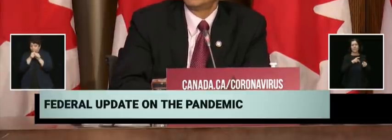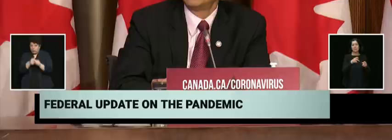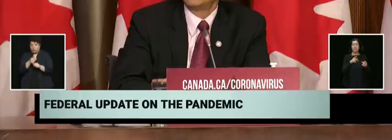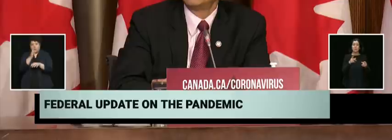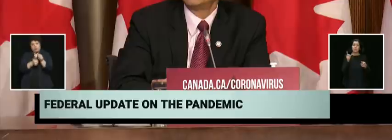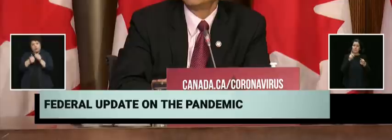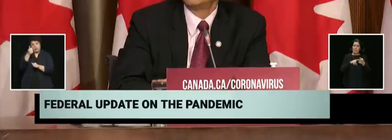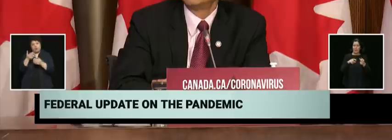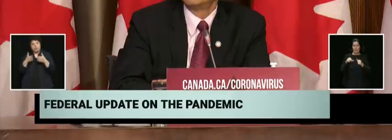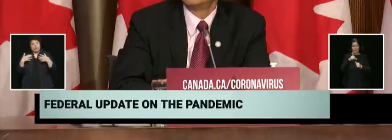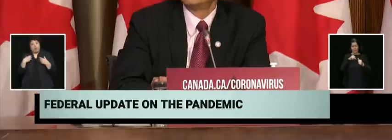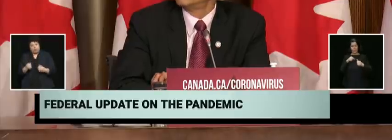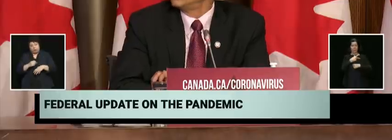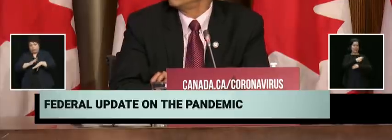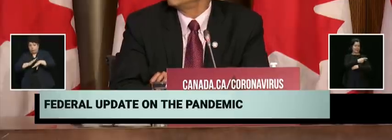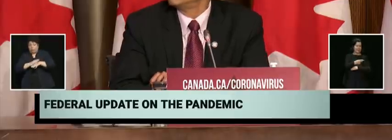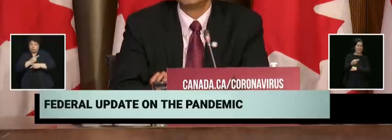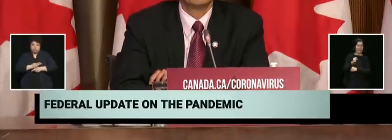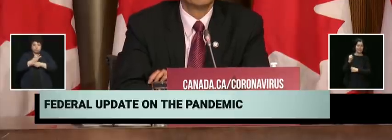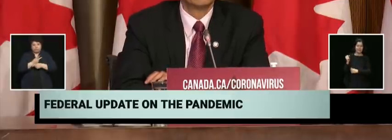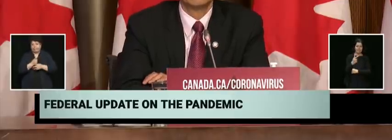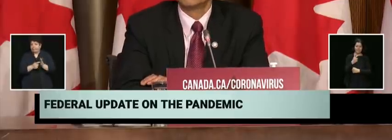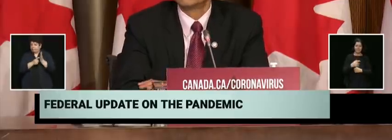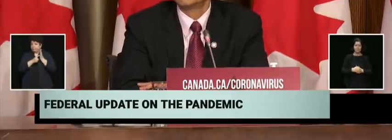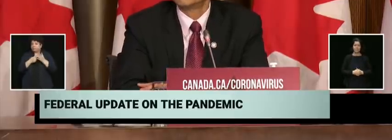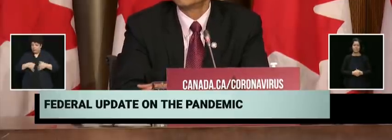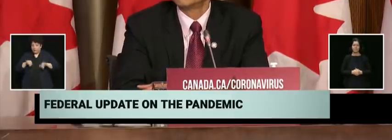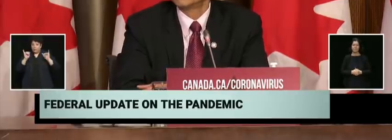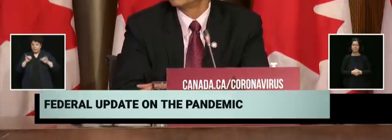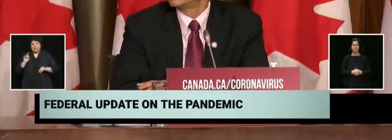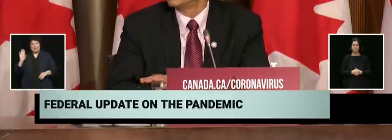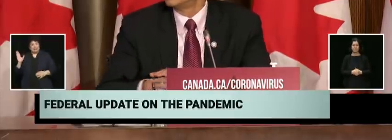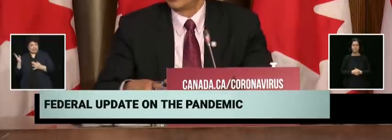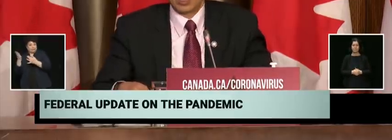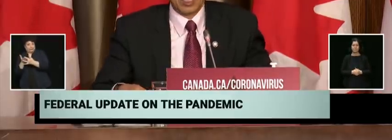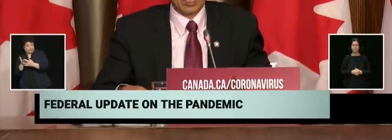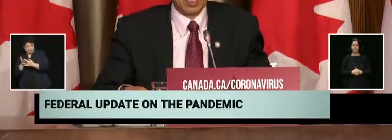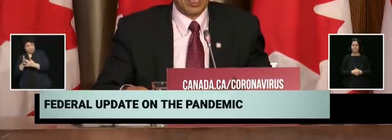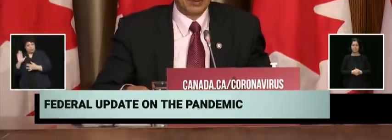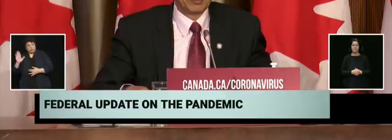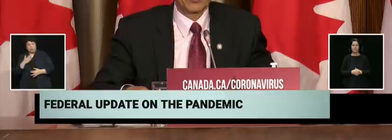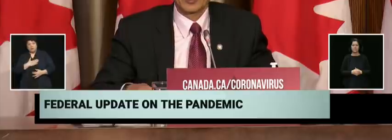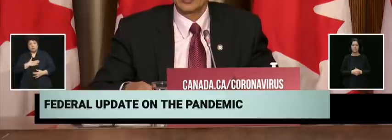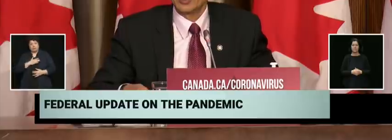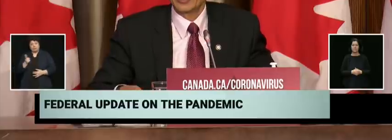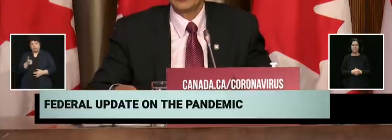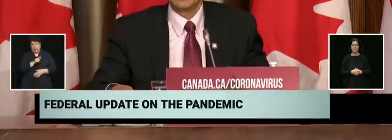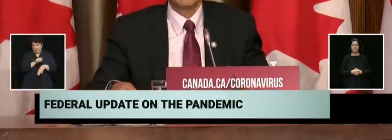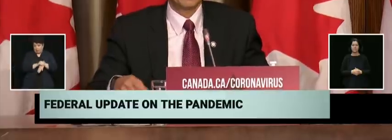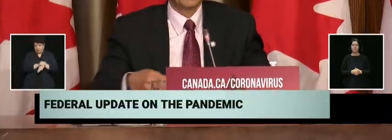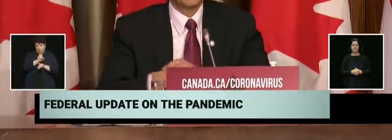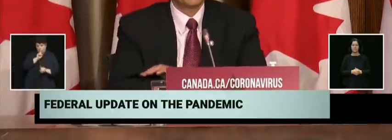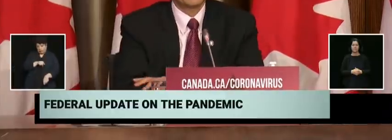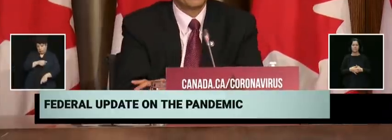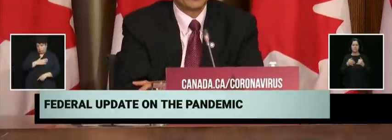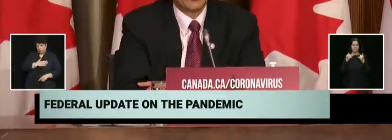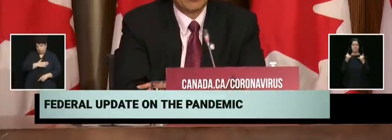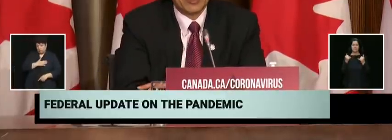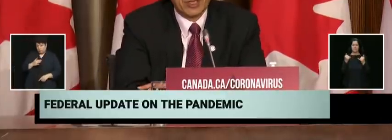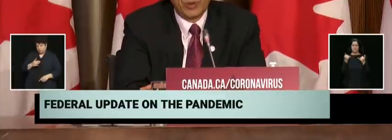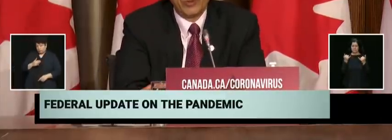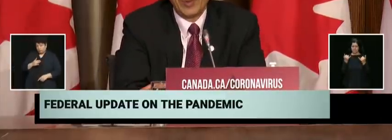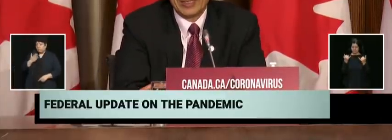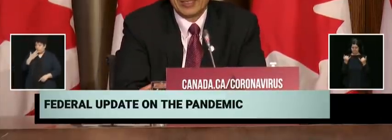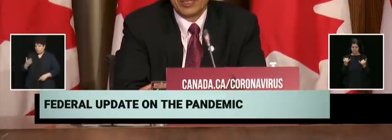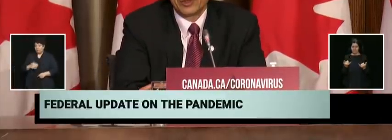My second question is for Hang on, we're Minister just going to have that Anand. response repeated in English. Thanks. Okay, yeah. The question was